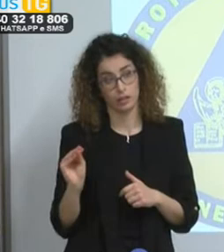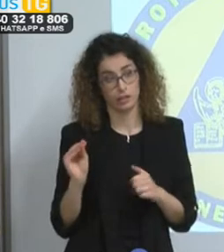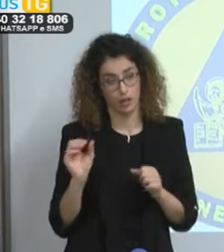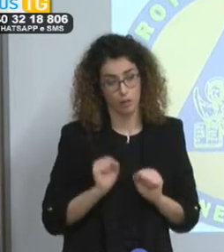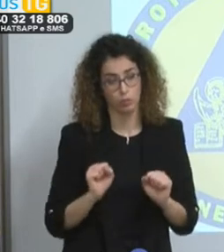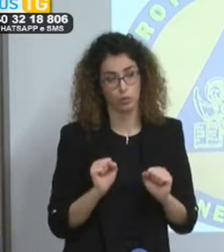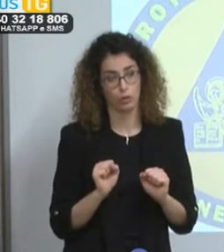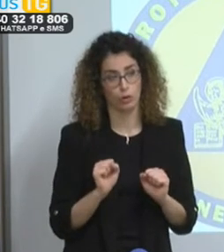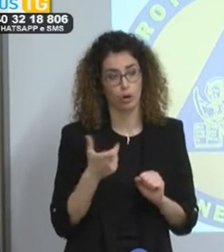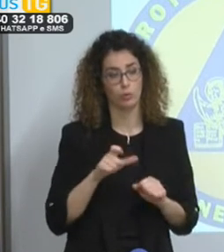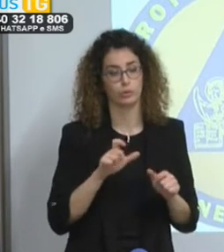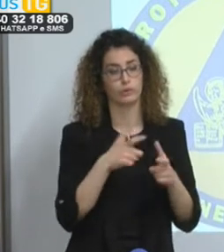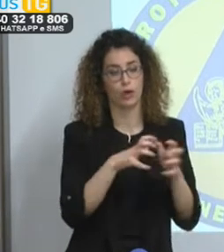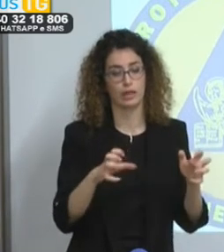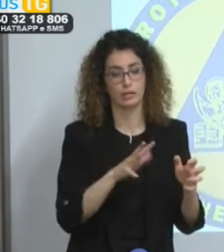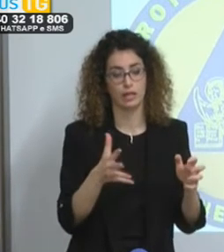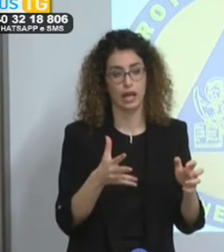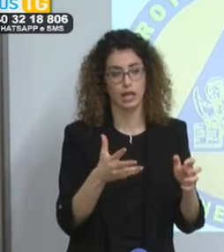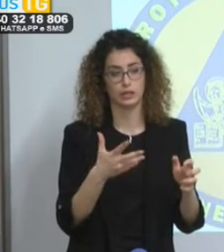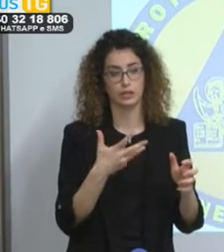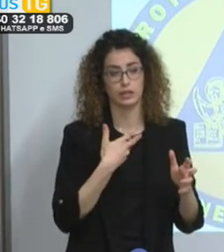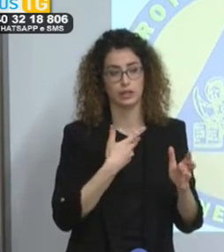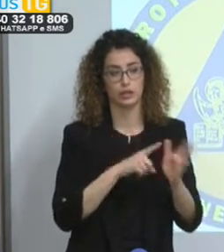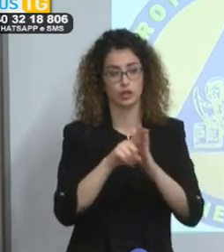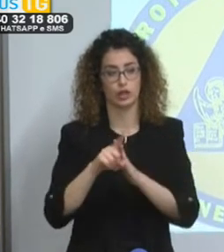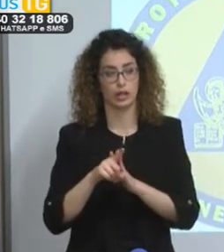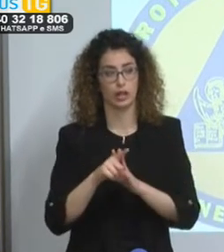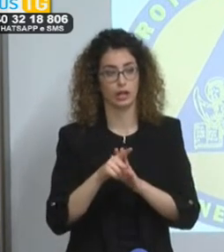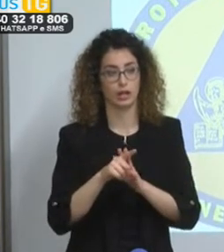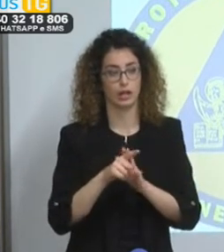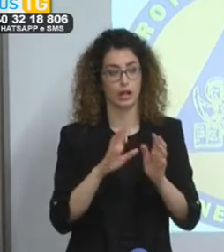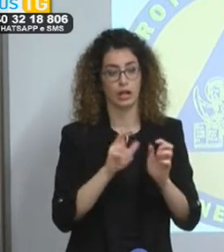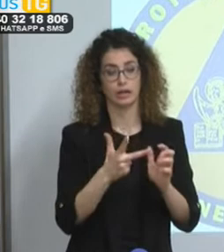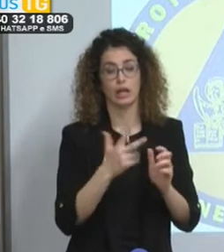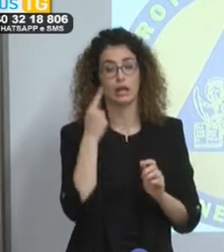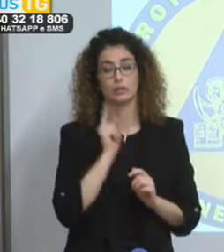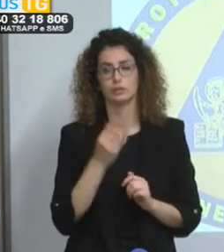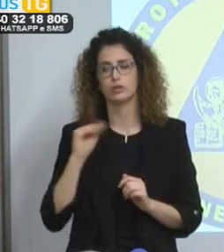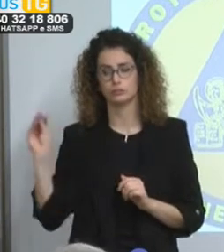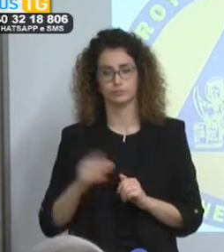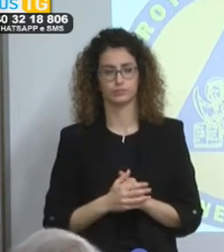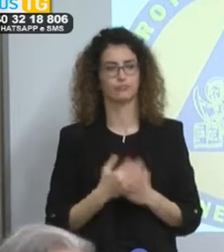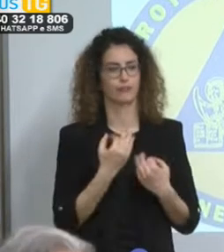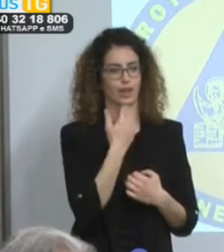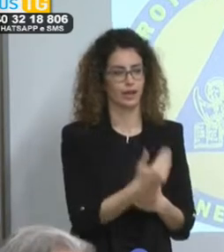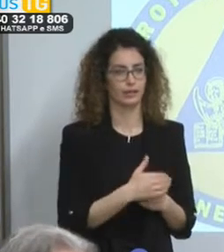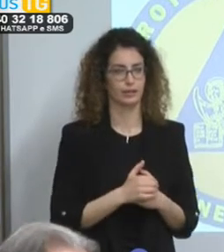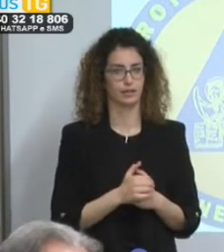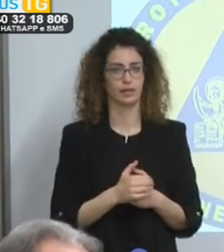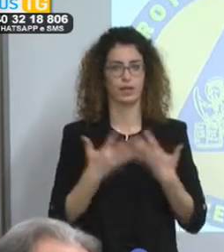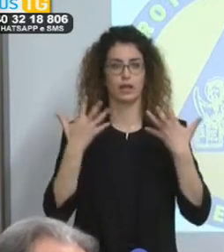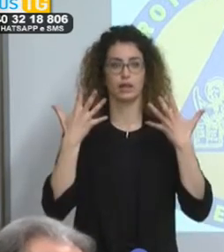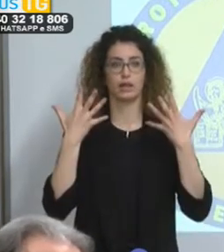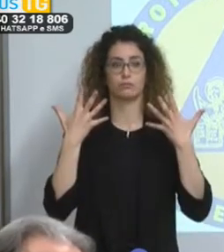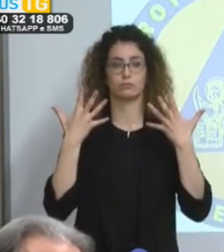magari, perché le altre aziende hanno avuto un riscontro, le altre 3. Non lo so, lo chiederò. Ok, grazie. Prego. E con